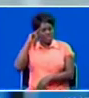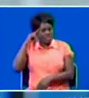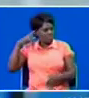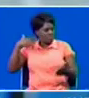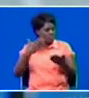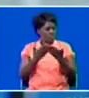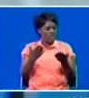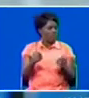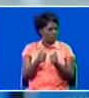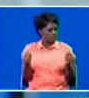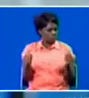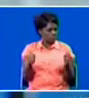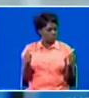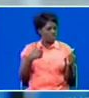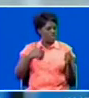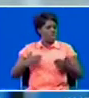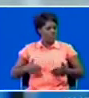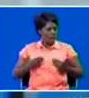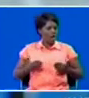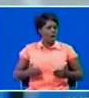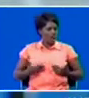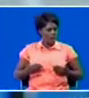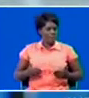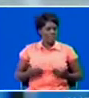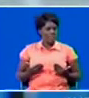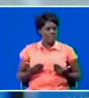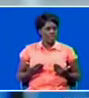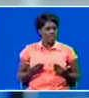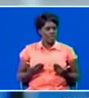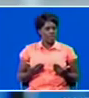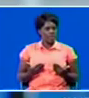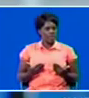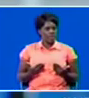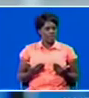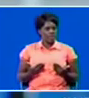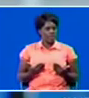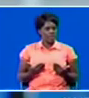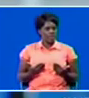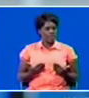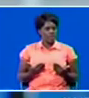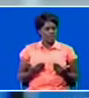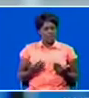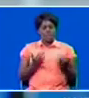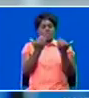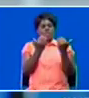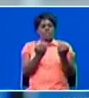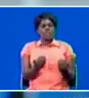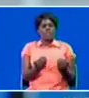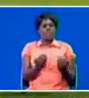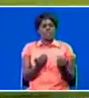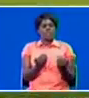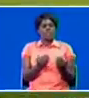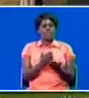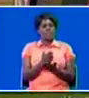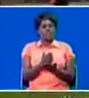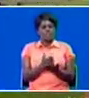are doing well. I'm impressed with most of them and I think that's the way going forward because we need a big pool of